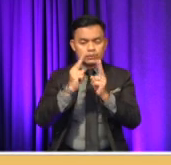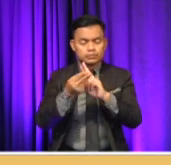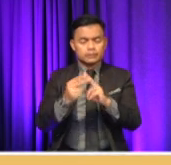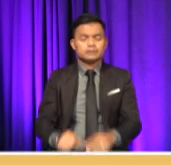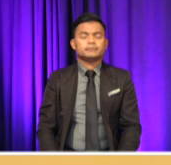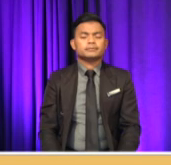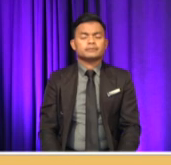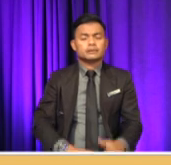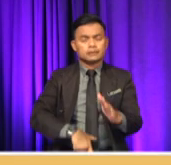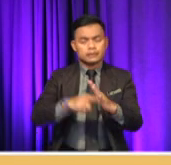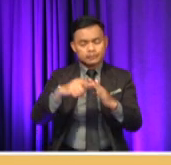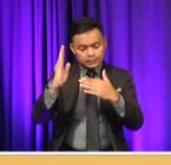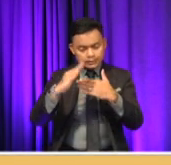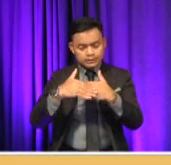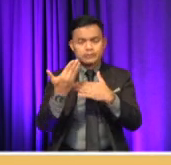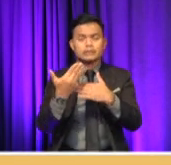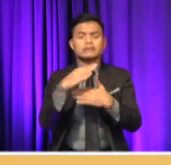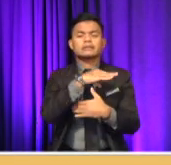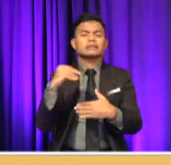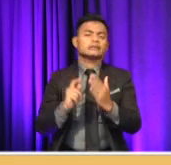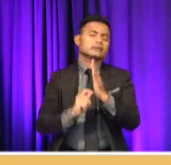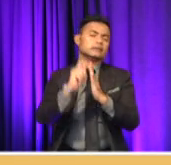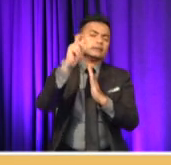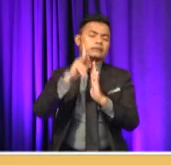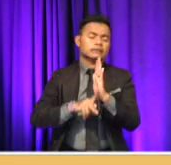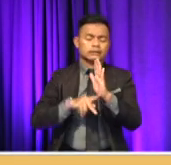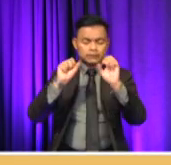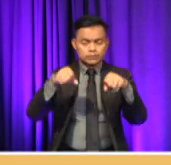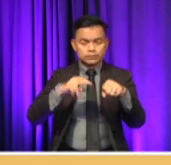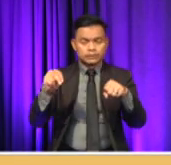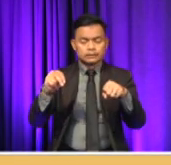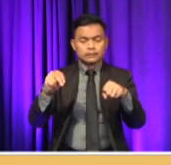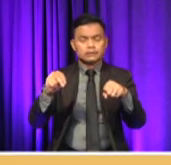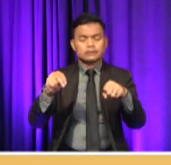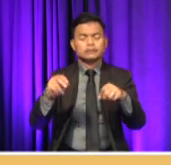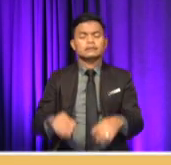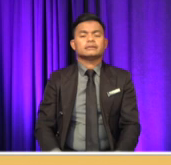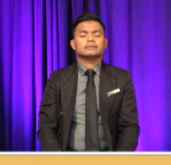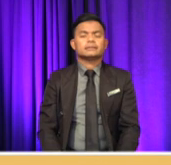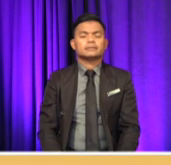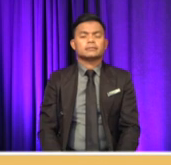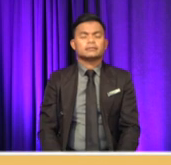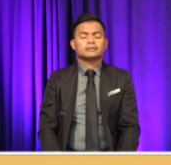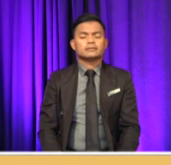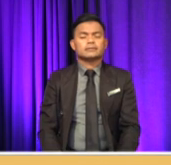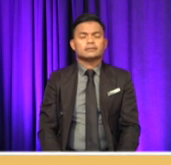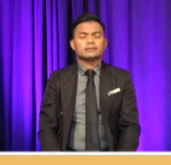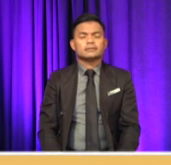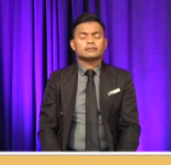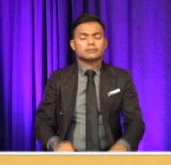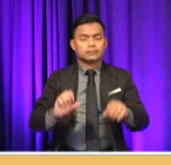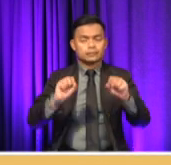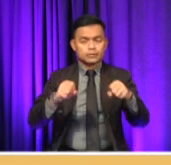ringkas dan tinggi ke upayaan bebanding dengan mutu arus terus dalam ukuran fisikal yang sama kemoto harus